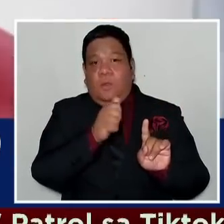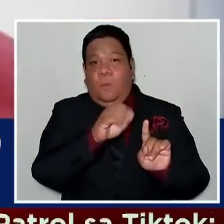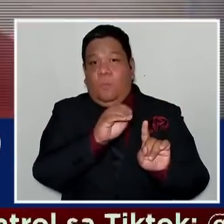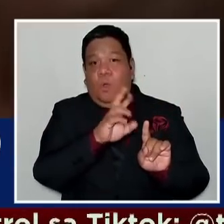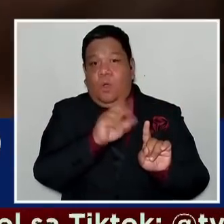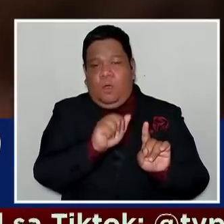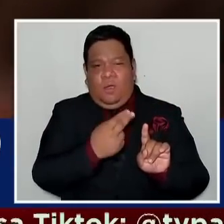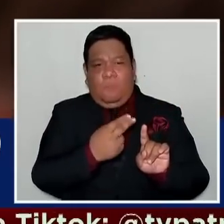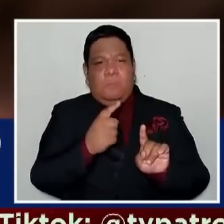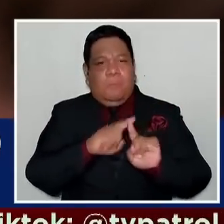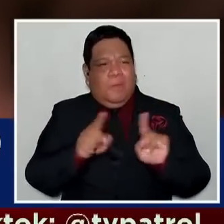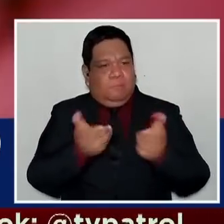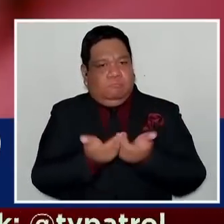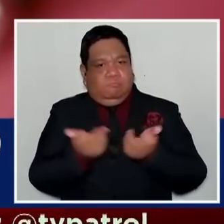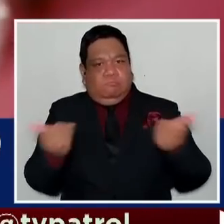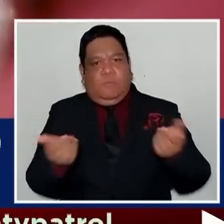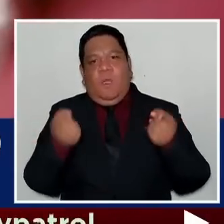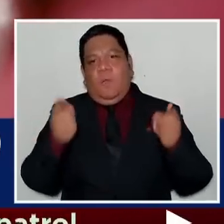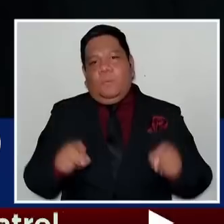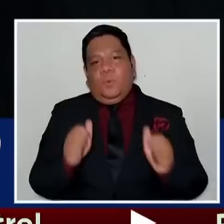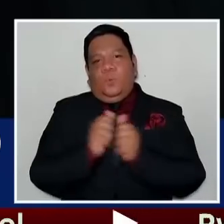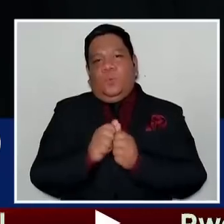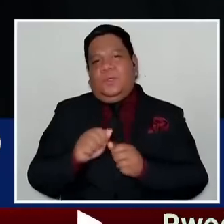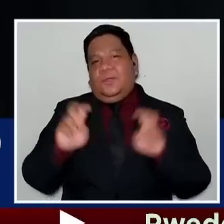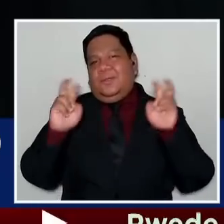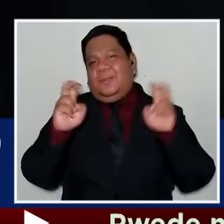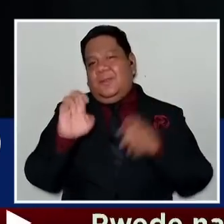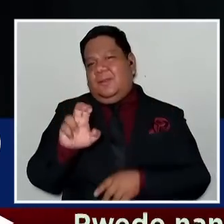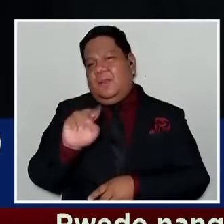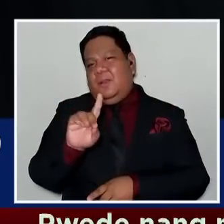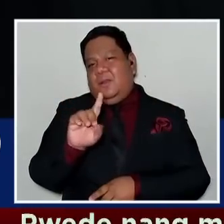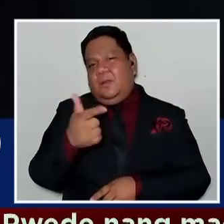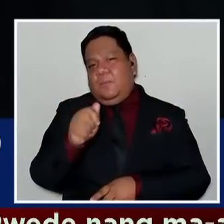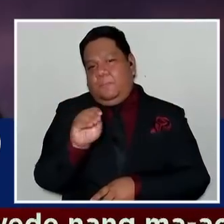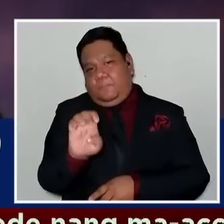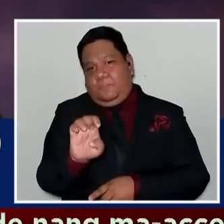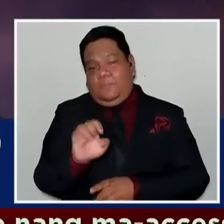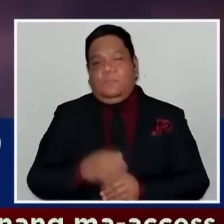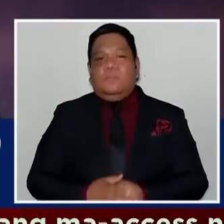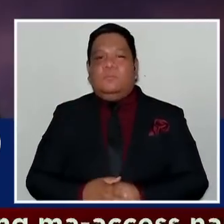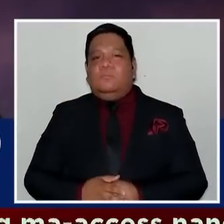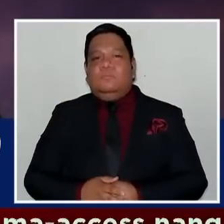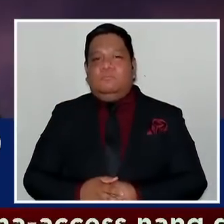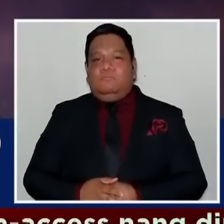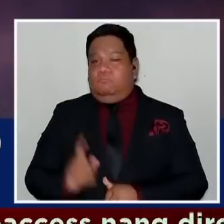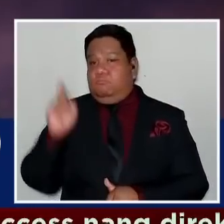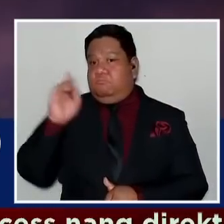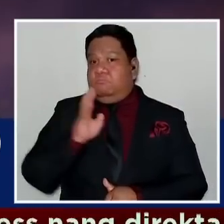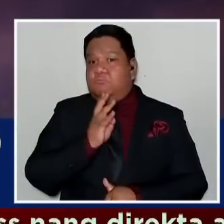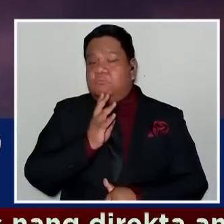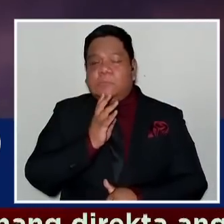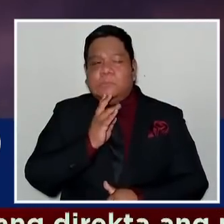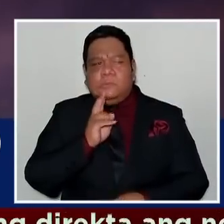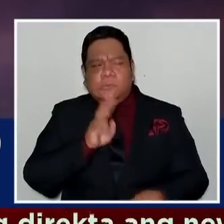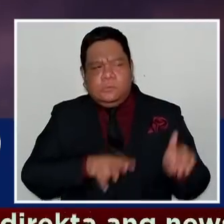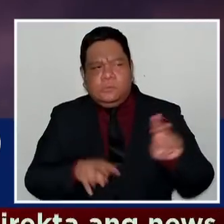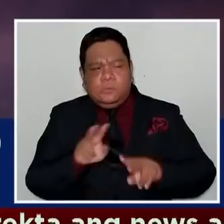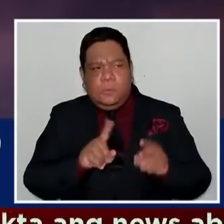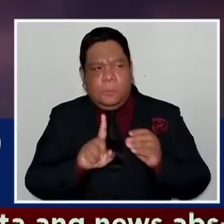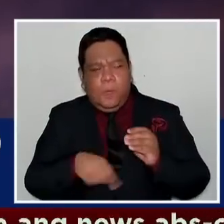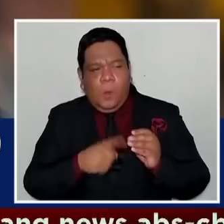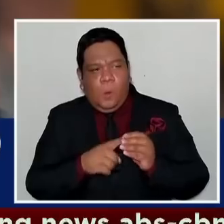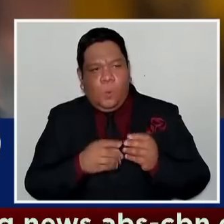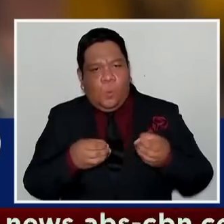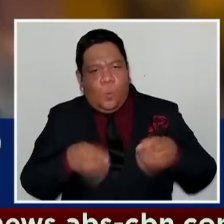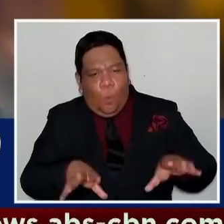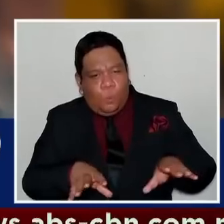ng mga karakter sa Avengers Endgame. I thought it was an examination on loss and mourning the